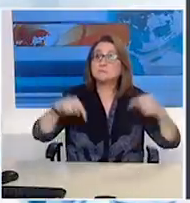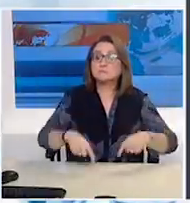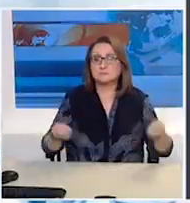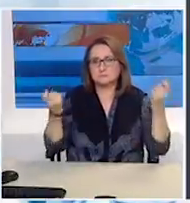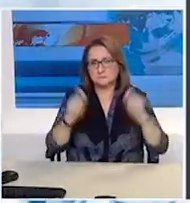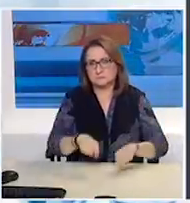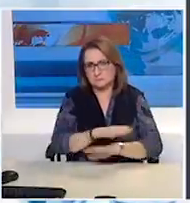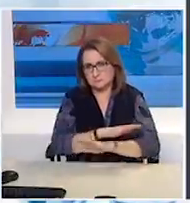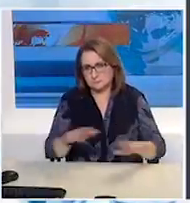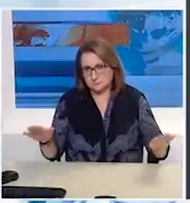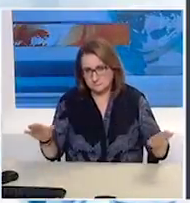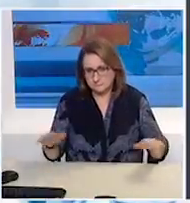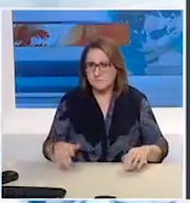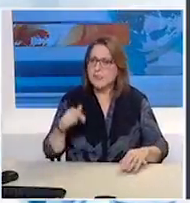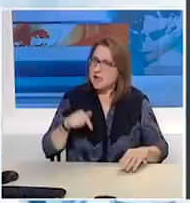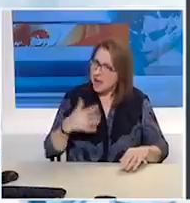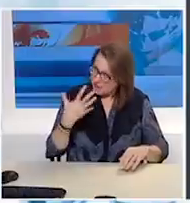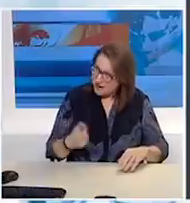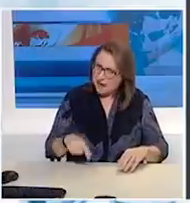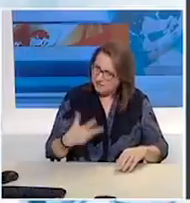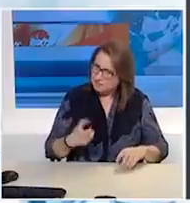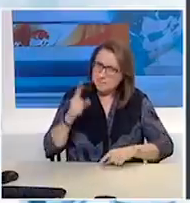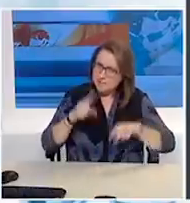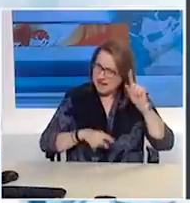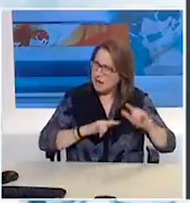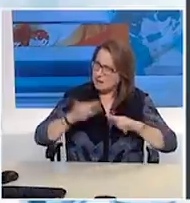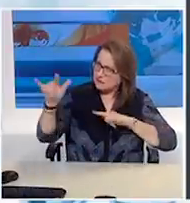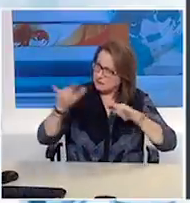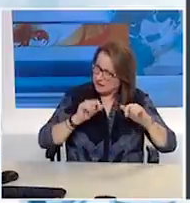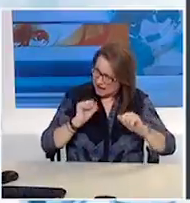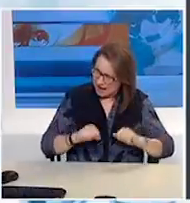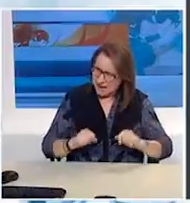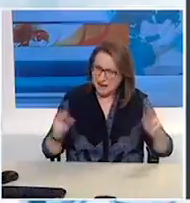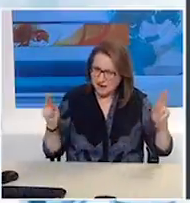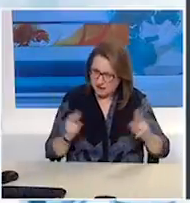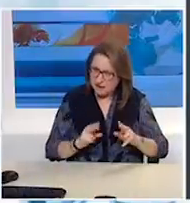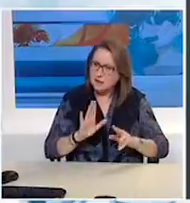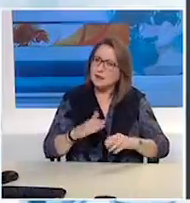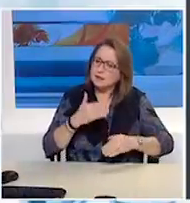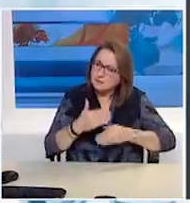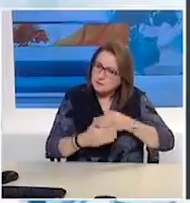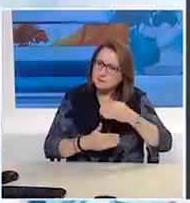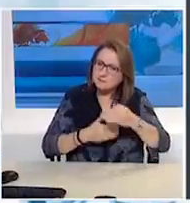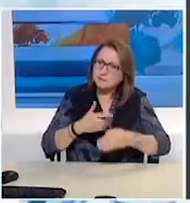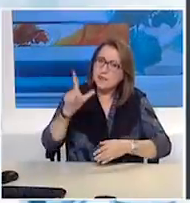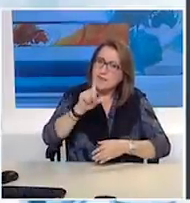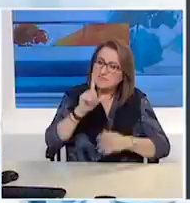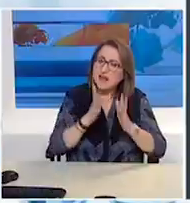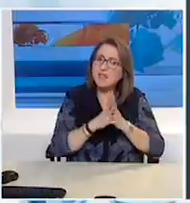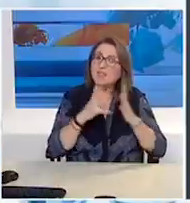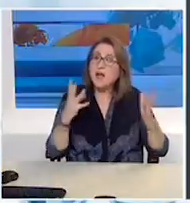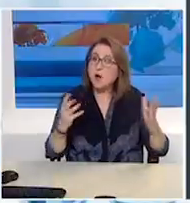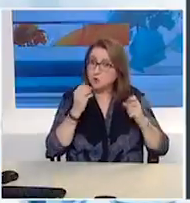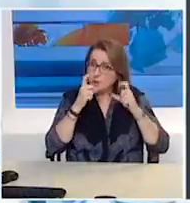κανονικά έως τώρα αλλά σε περιορισμένο αριθμό, ότι αναμένεται σταδιακή επαναφορά συχνοτήτων και συνδέσεων από τη Δευτέρα 18